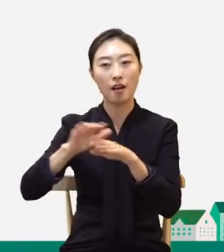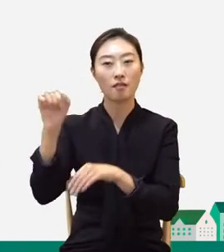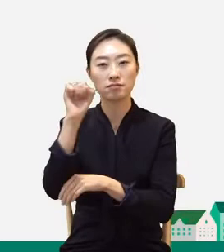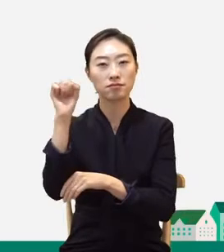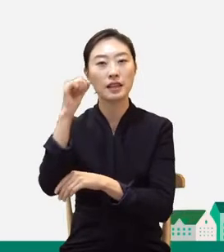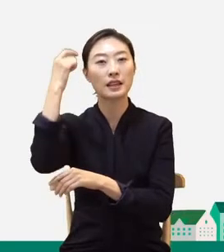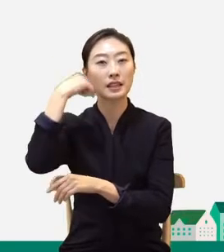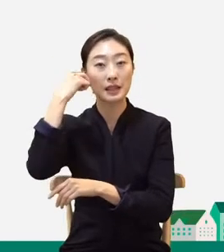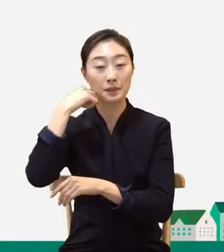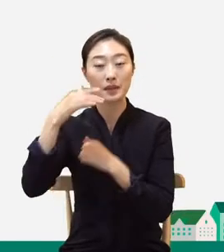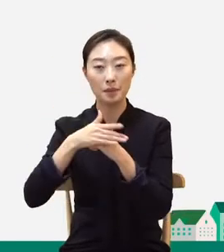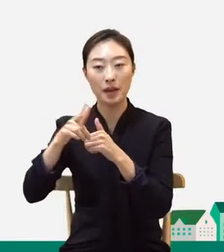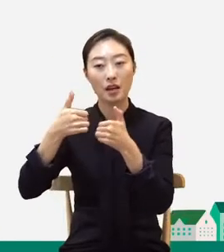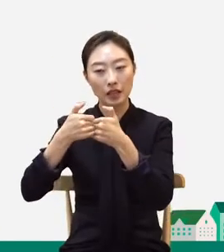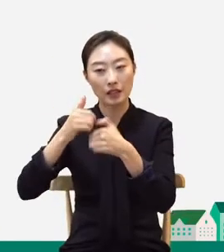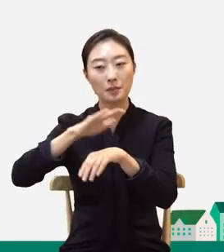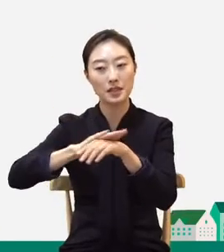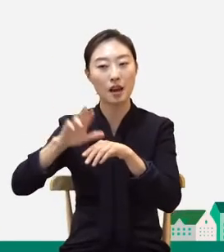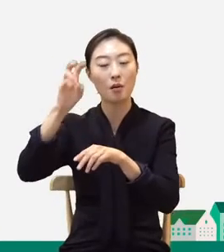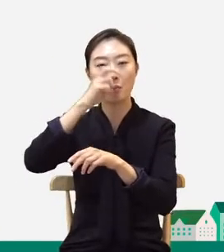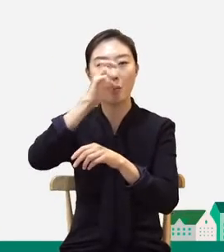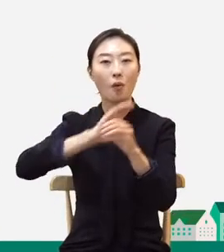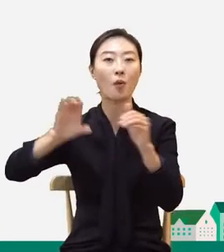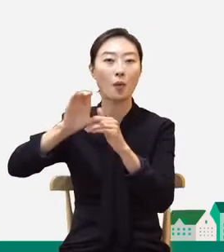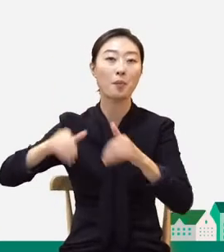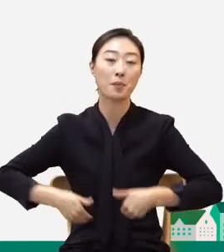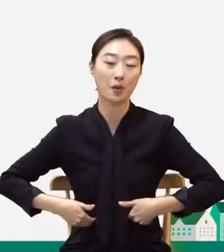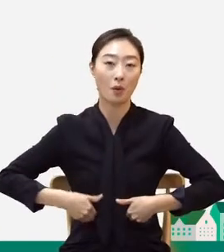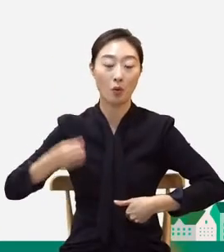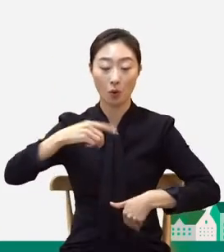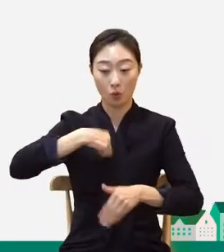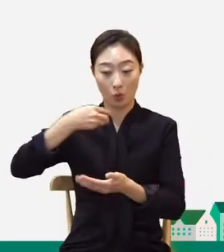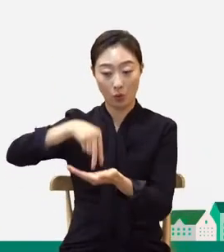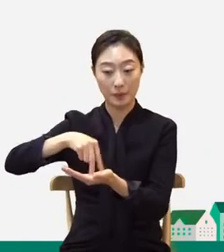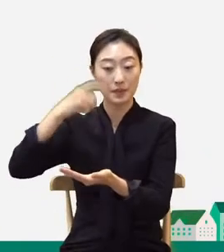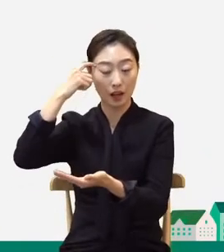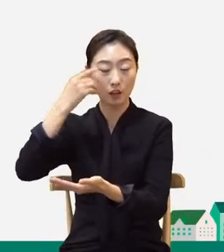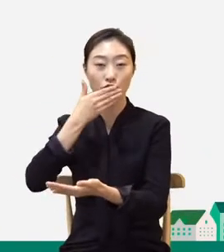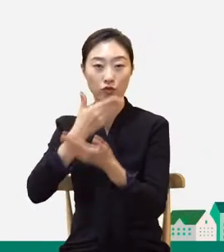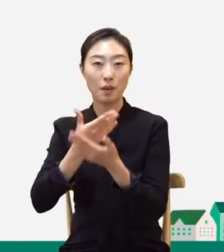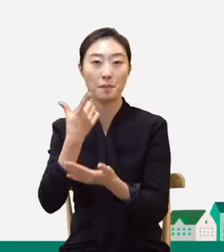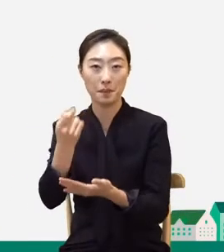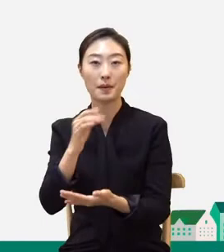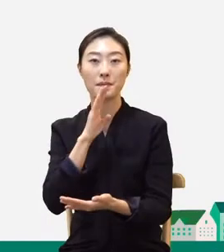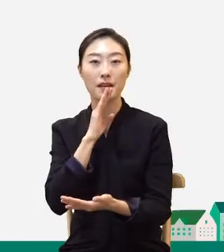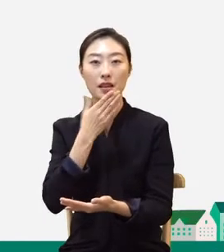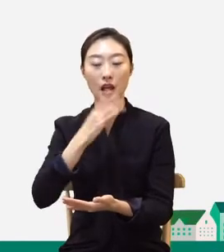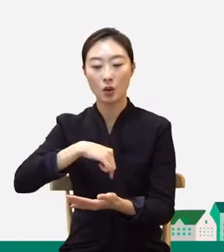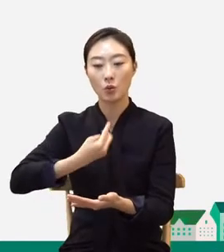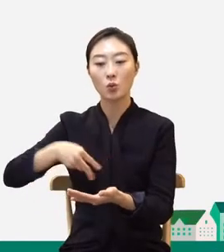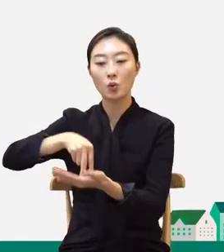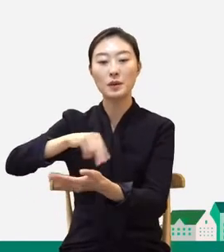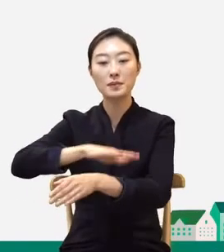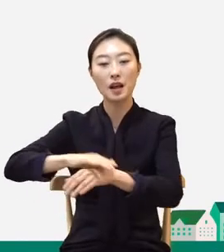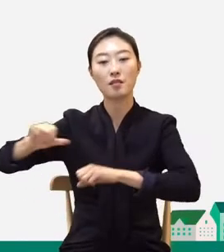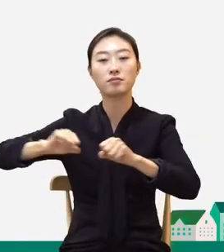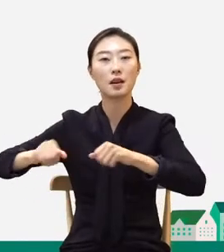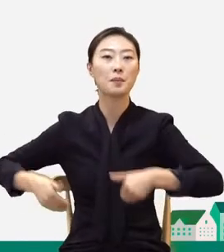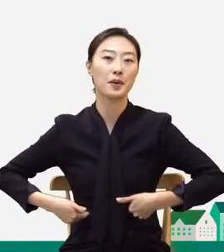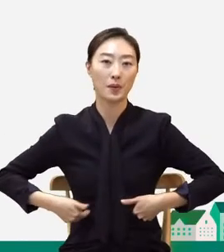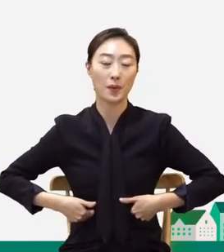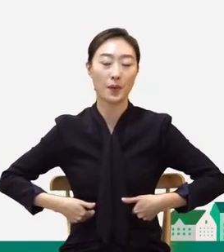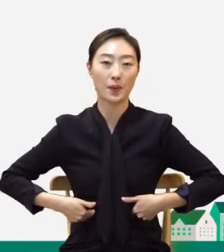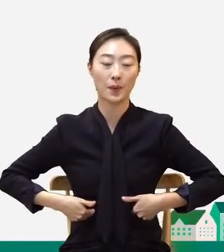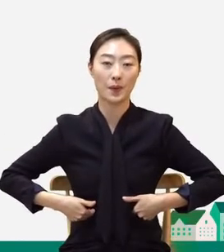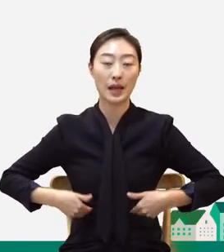할 부분이라고 생각하고요. 또한 독립의 의지도 중요하지만 독립의 힘이 있는 대상자여야 한다는 것입니다.